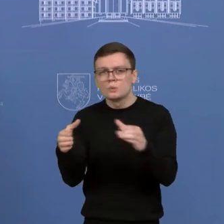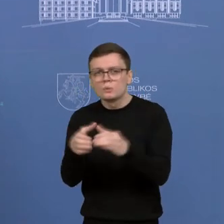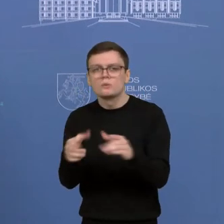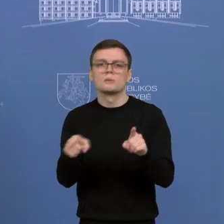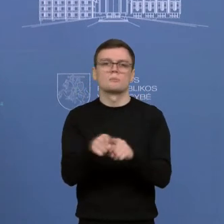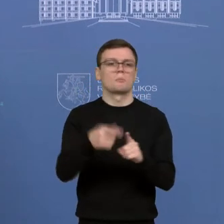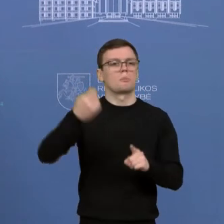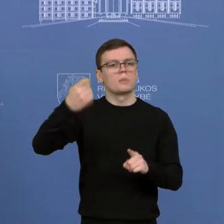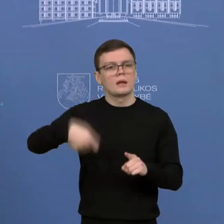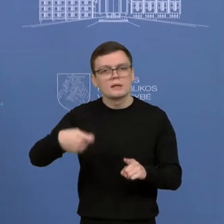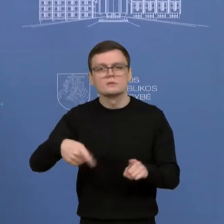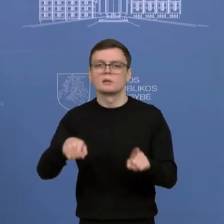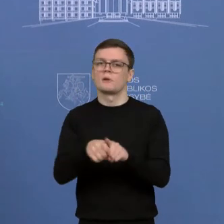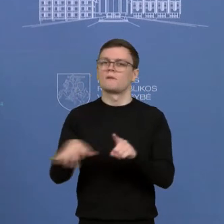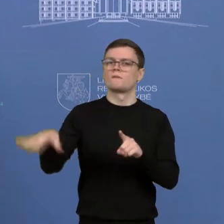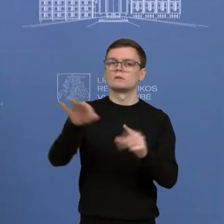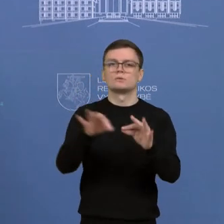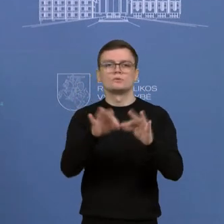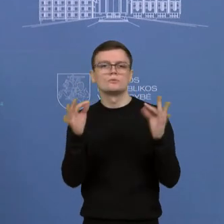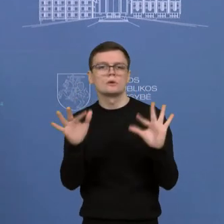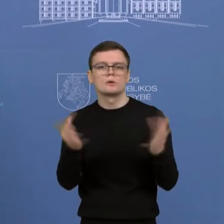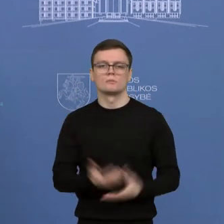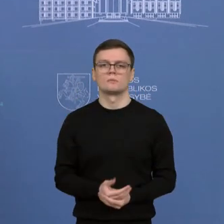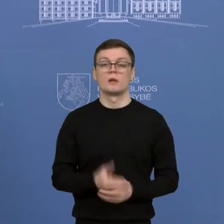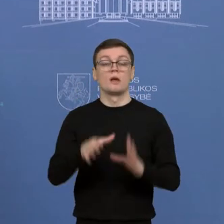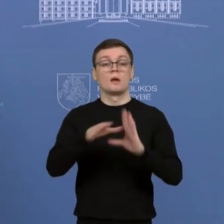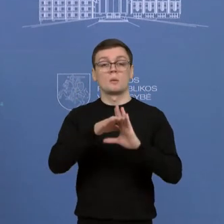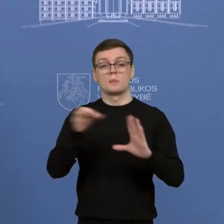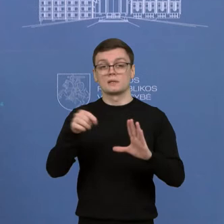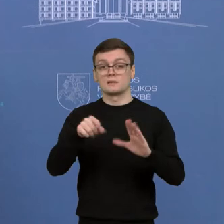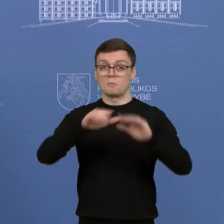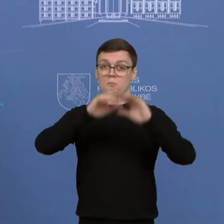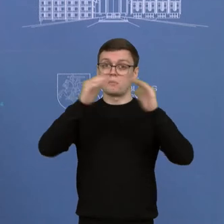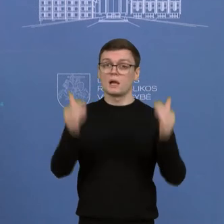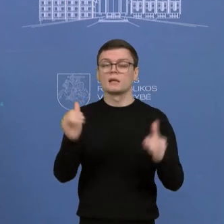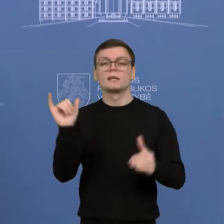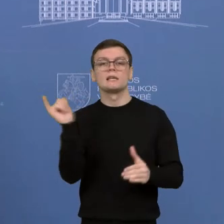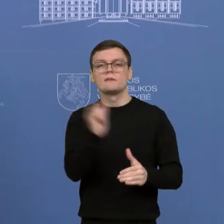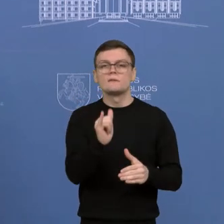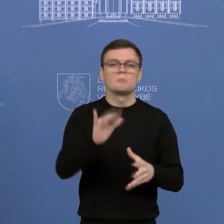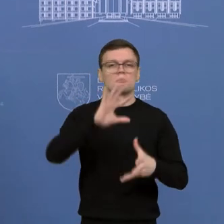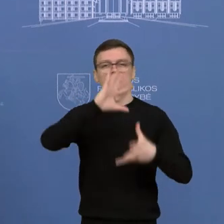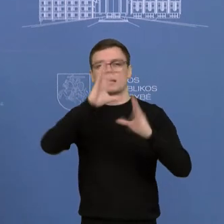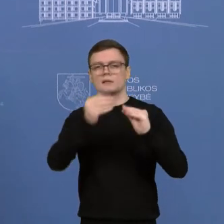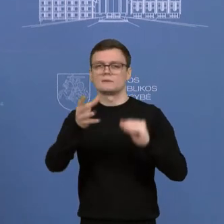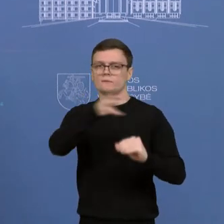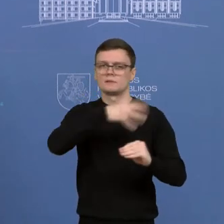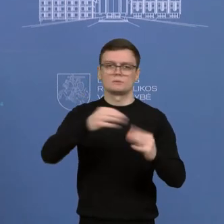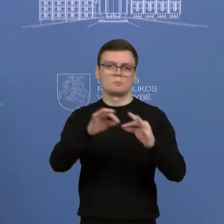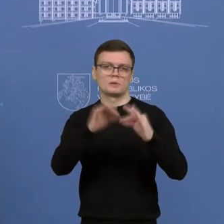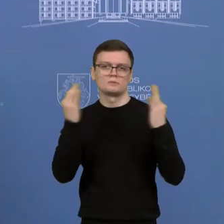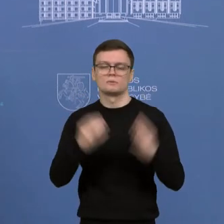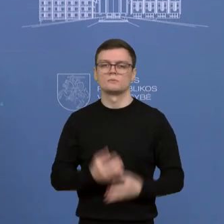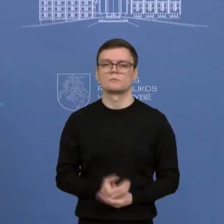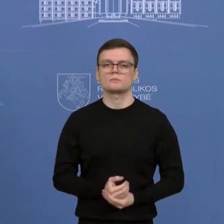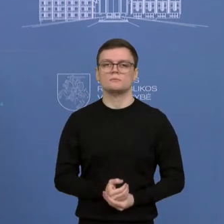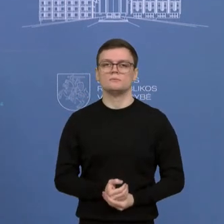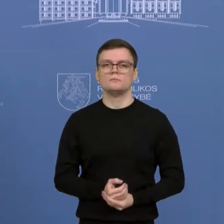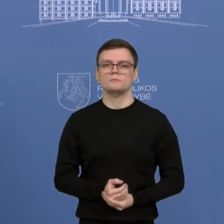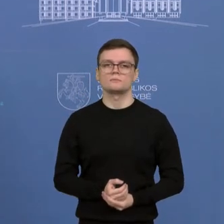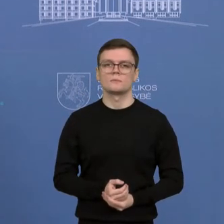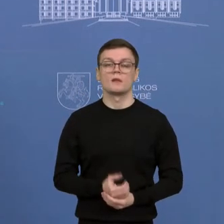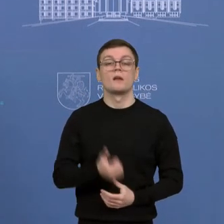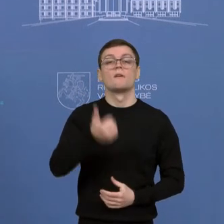tiek ir visuomenės teikiami siūlymai, pasirinktas toks paketas įvertinus visus pasiūlymus. Vakar aptarėme paketą